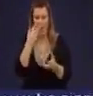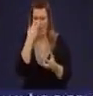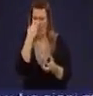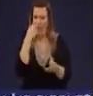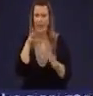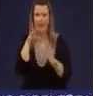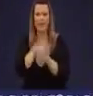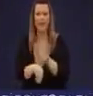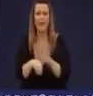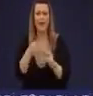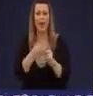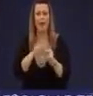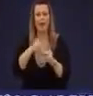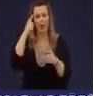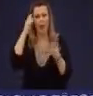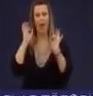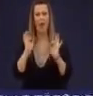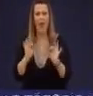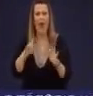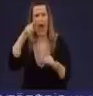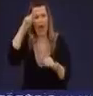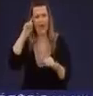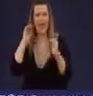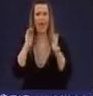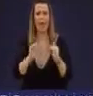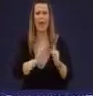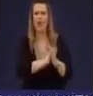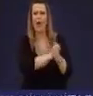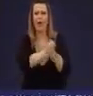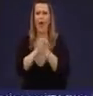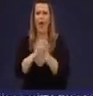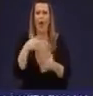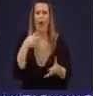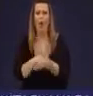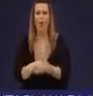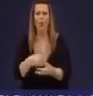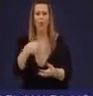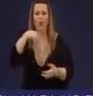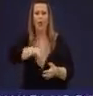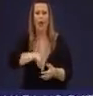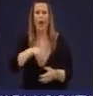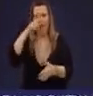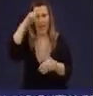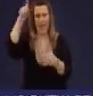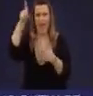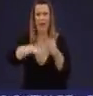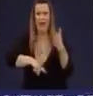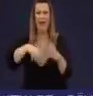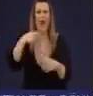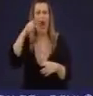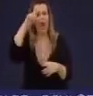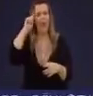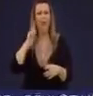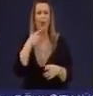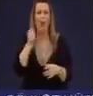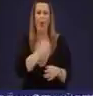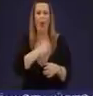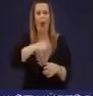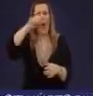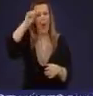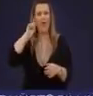əsas mənbəyi Azərbaycan xalqıdır, onun iradəsidir. Azərbaycan ordusudur,